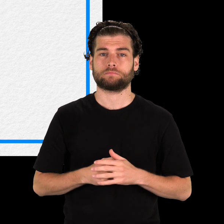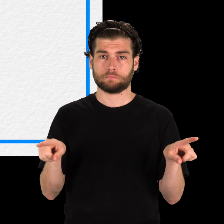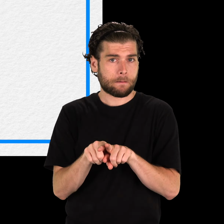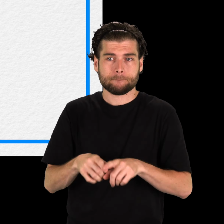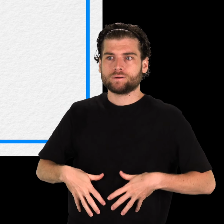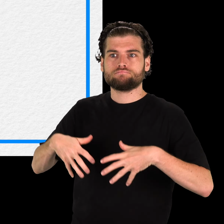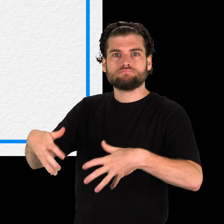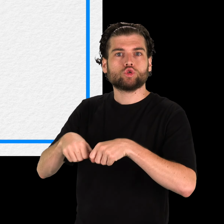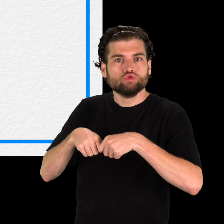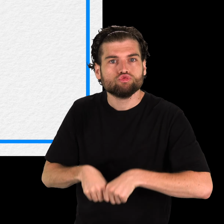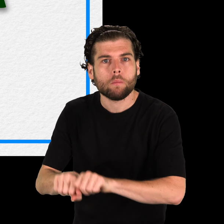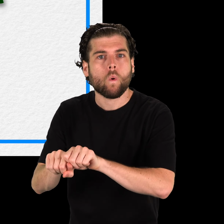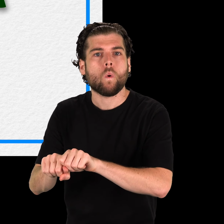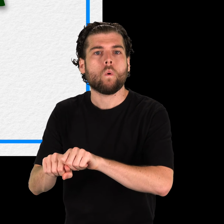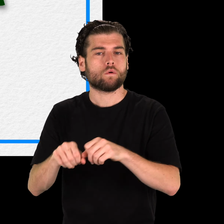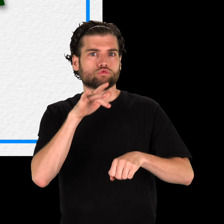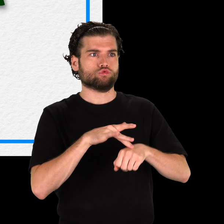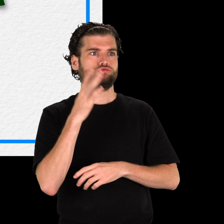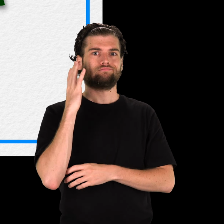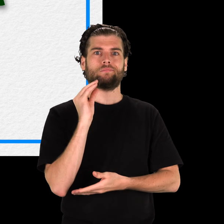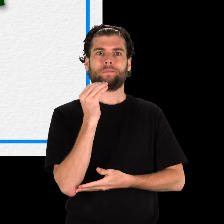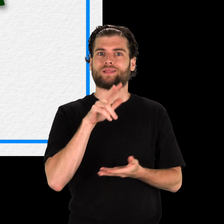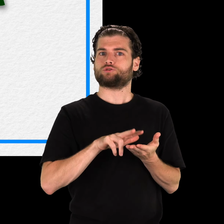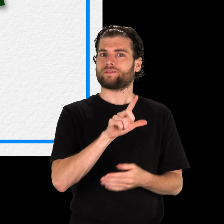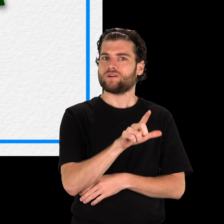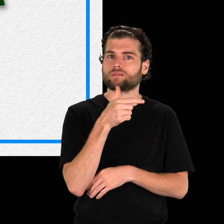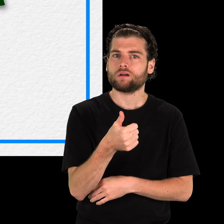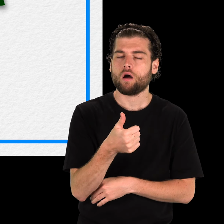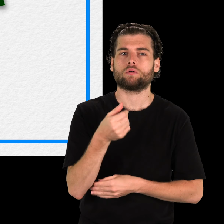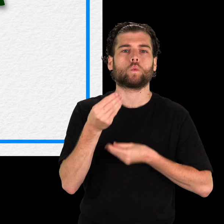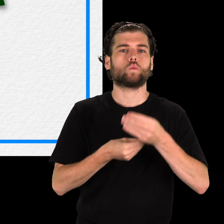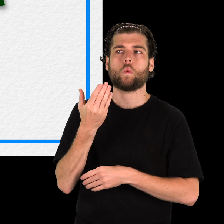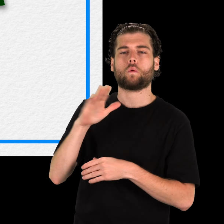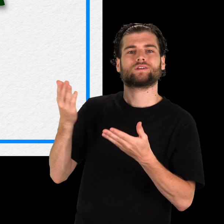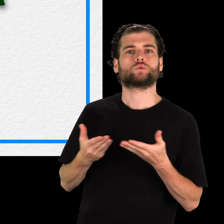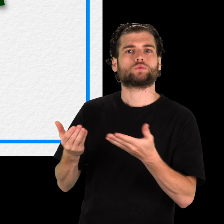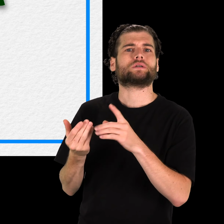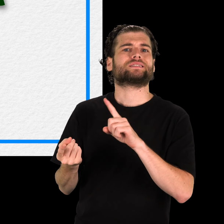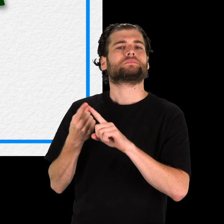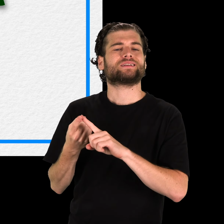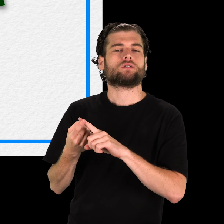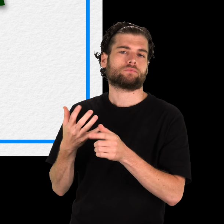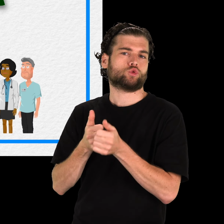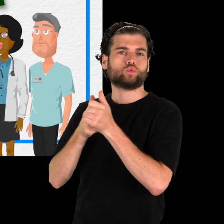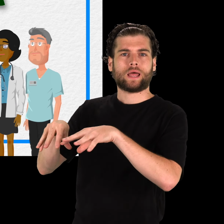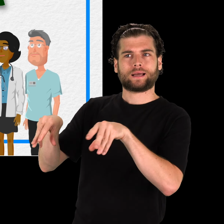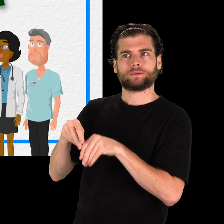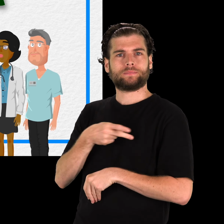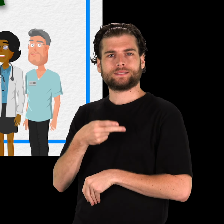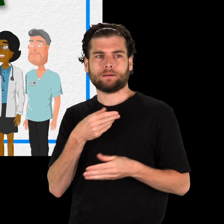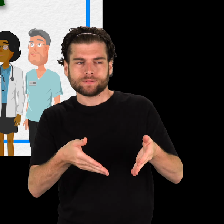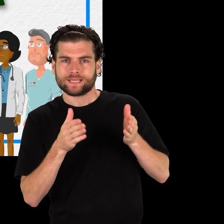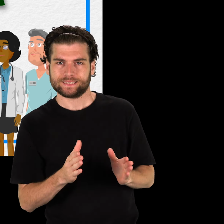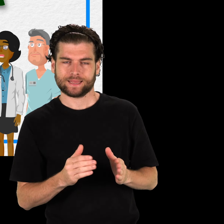1000. C'est aussi le cas si on attend des jumeaux, si l'on a déjà eu un bébé avec une trisomie 21 ou encore, dans certains cas